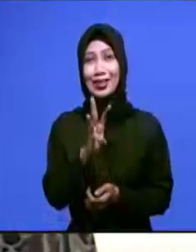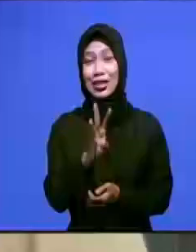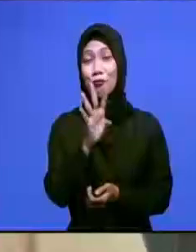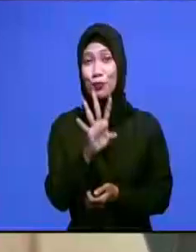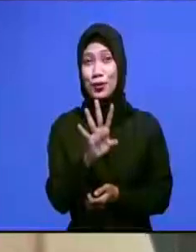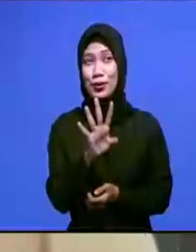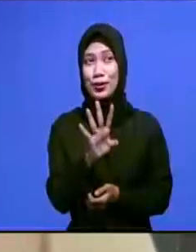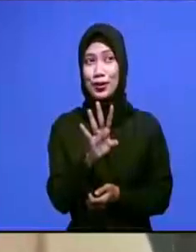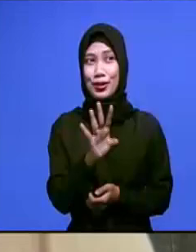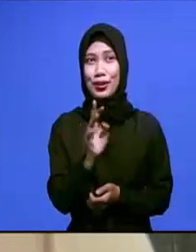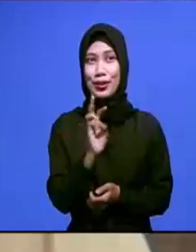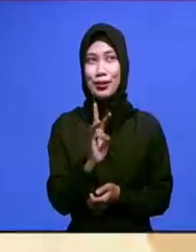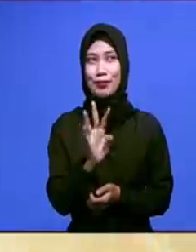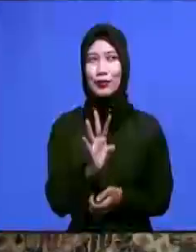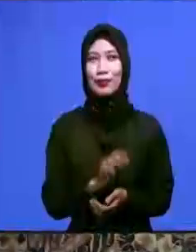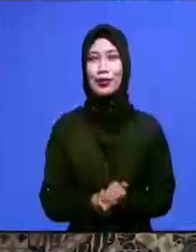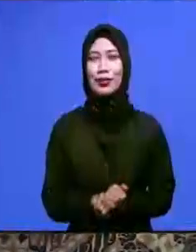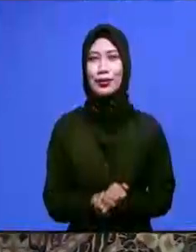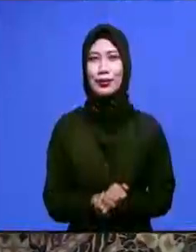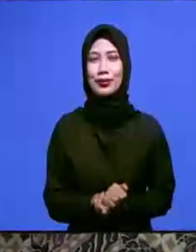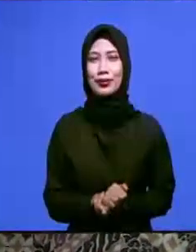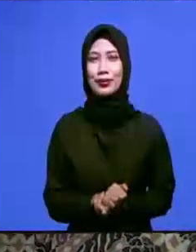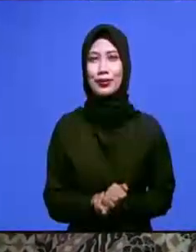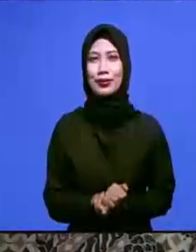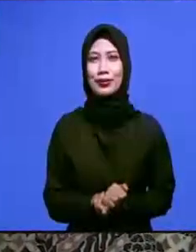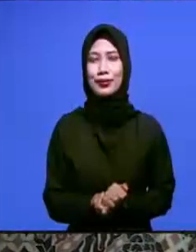ya. 34.